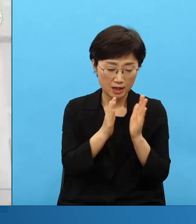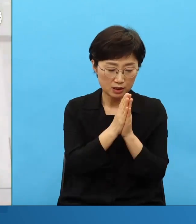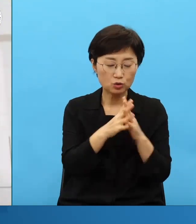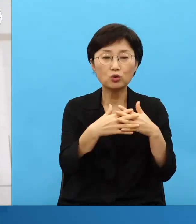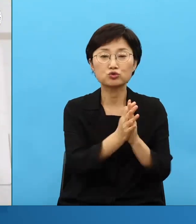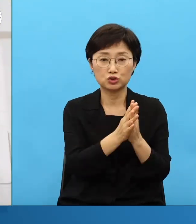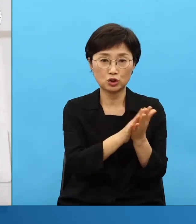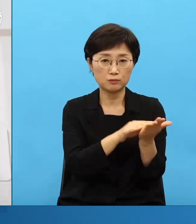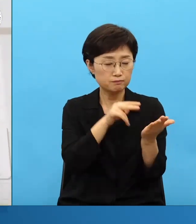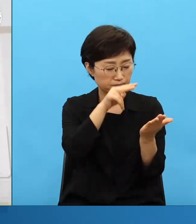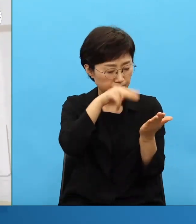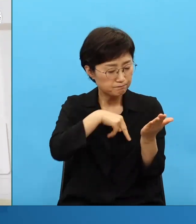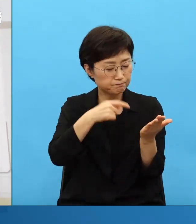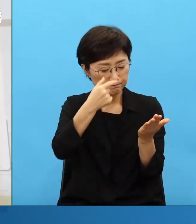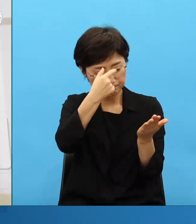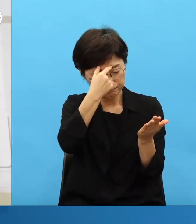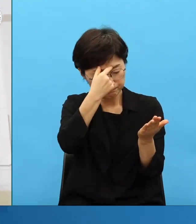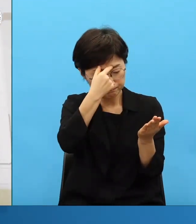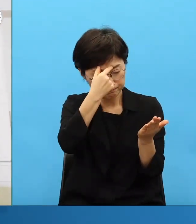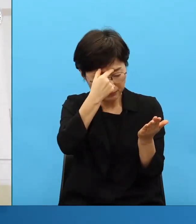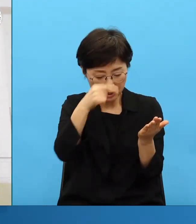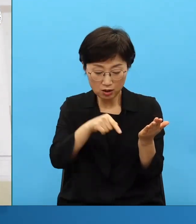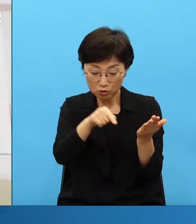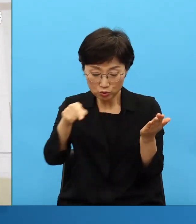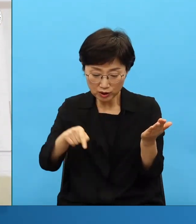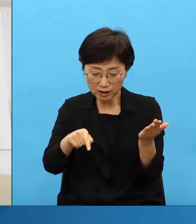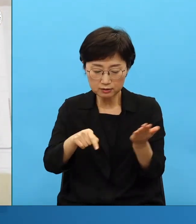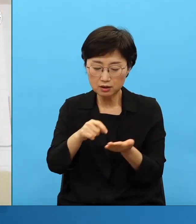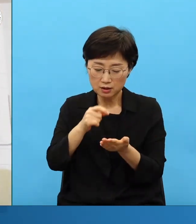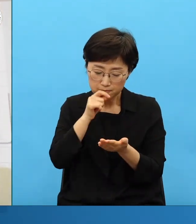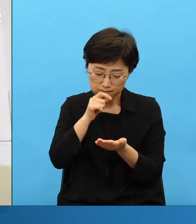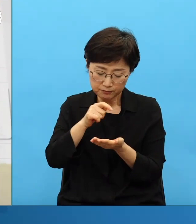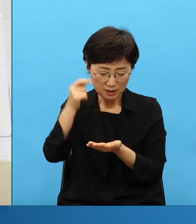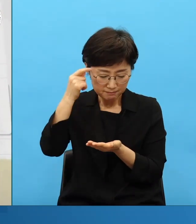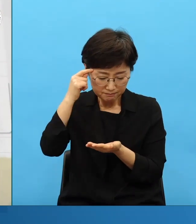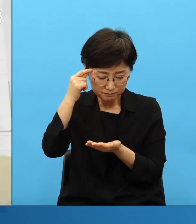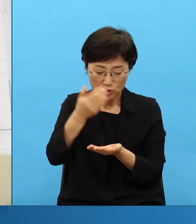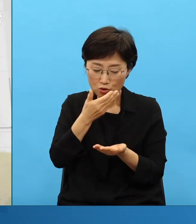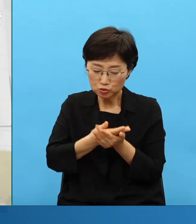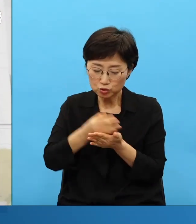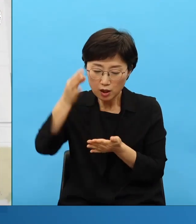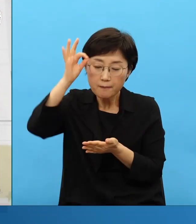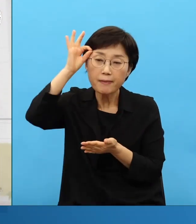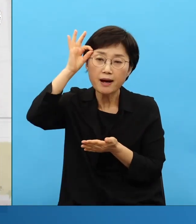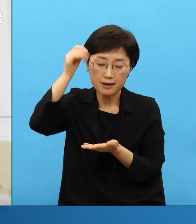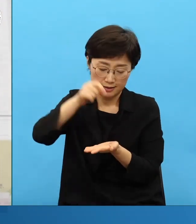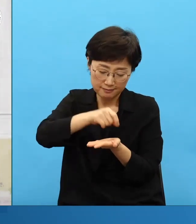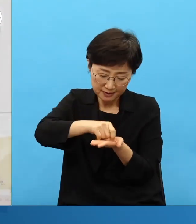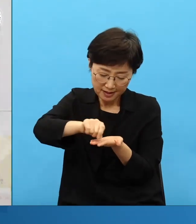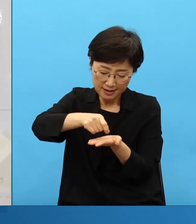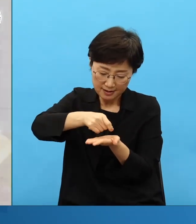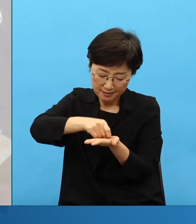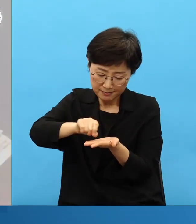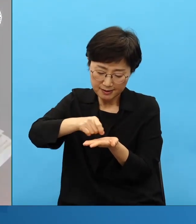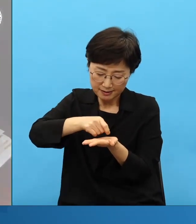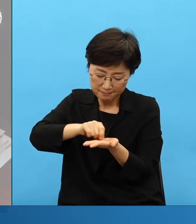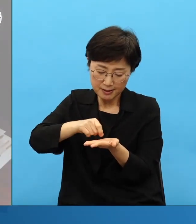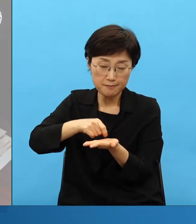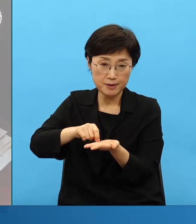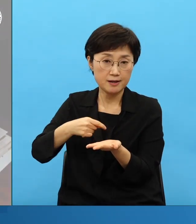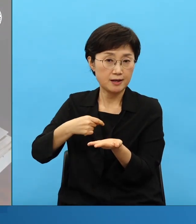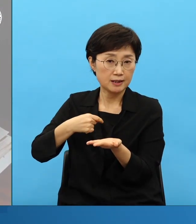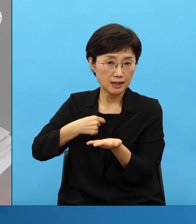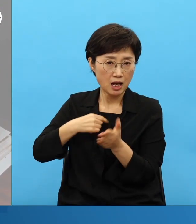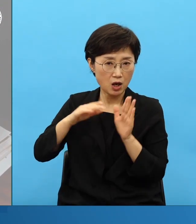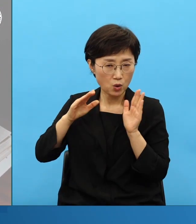기도수첩을 묵상하고 나서 빈칸에 묵상하면서 중요하다 생각되는 단어들을 적어놓고 내가